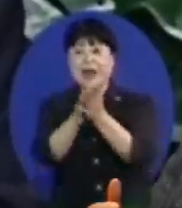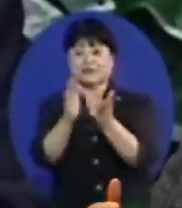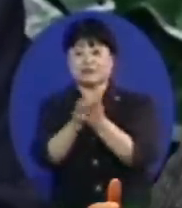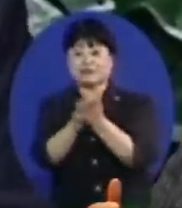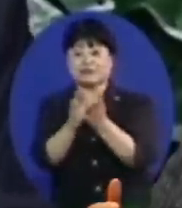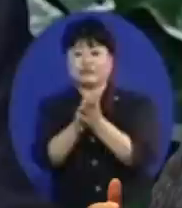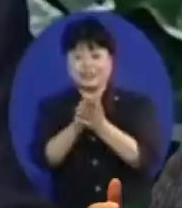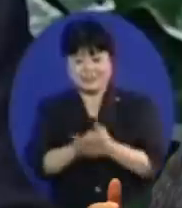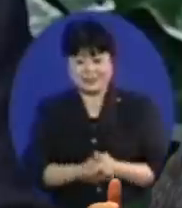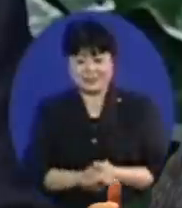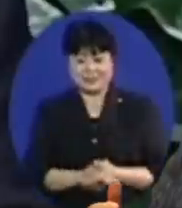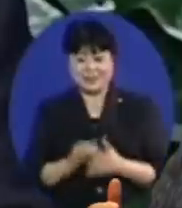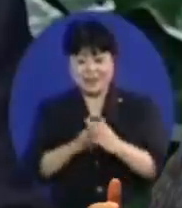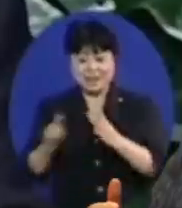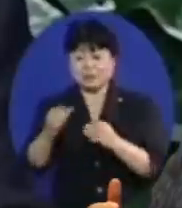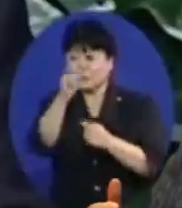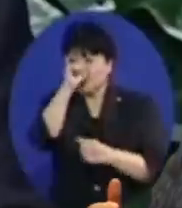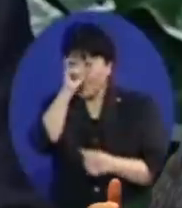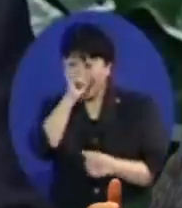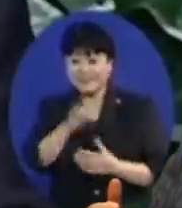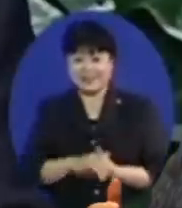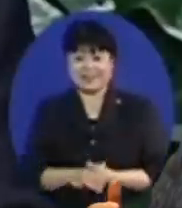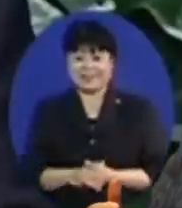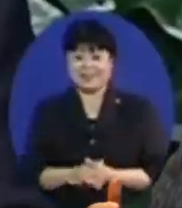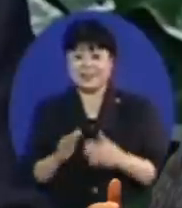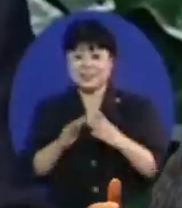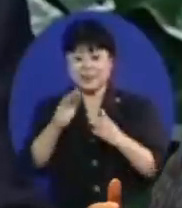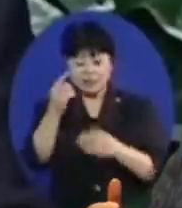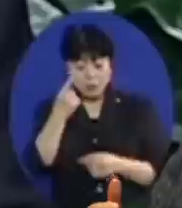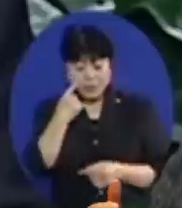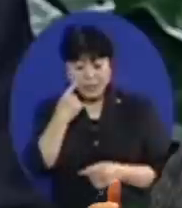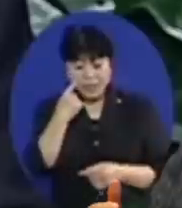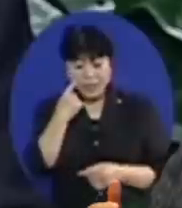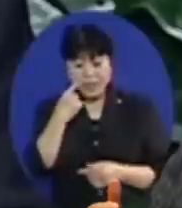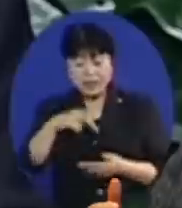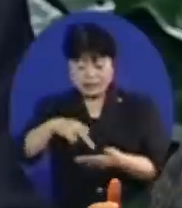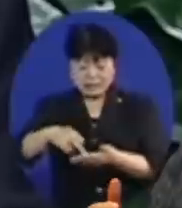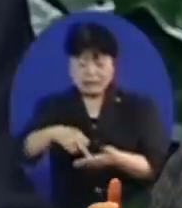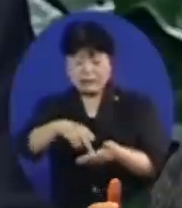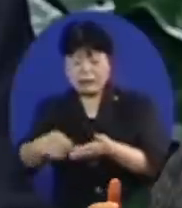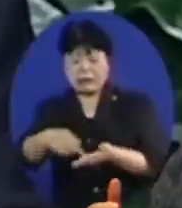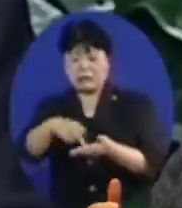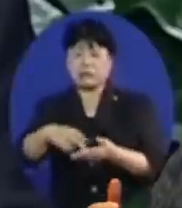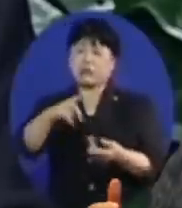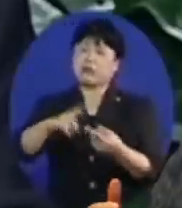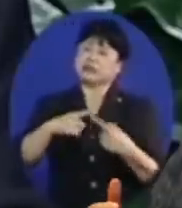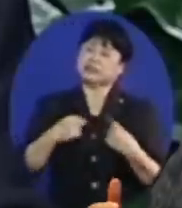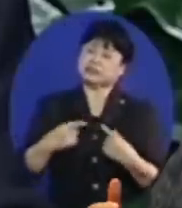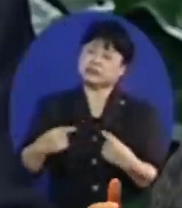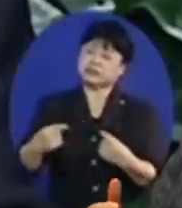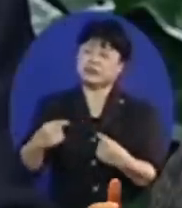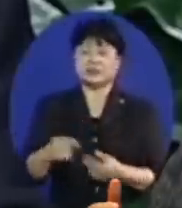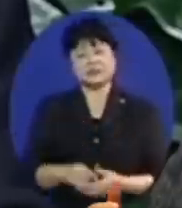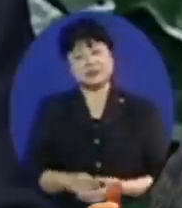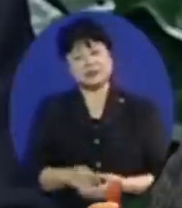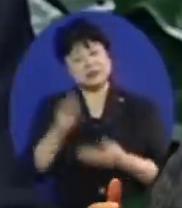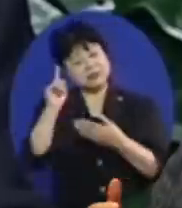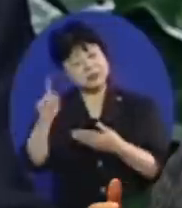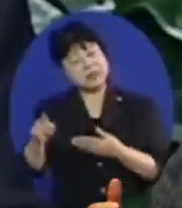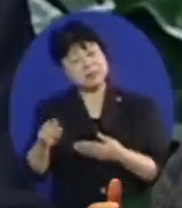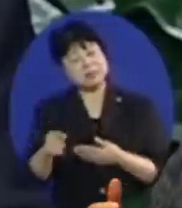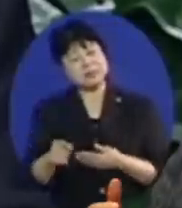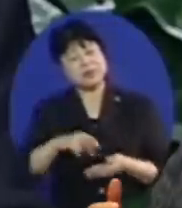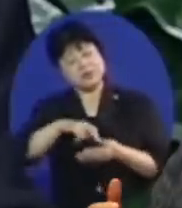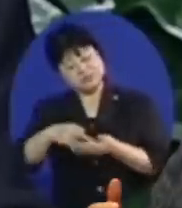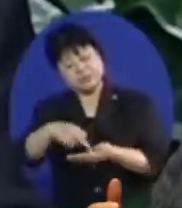치고 가족들도 다 좋아했는데 집에 가서 보니 여전히 찔뚝거리거든. 그 이튿날도 또